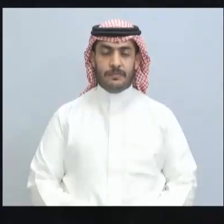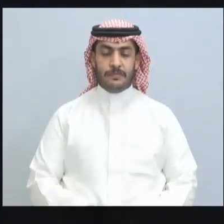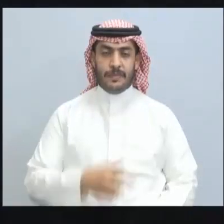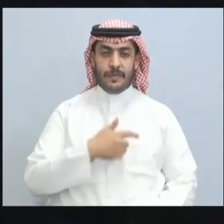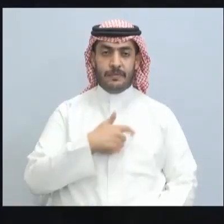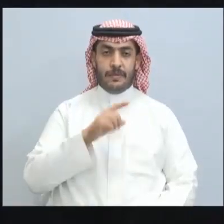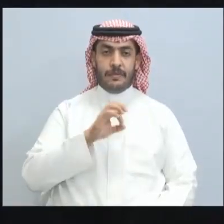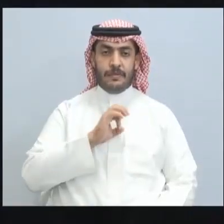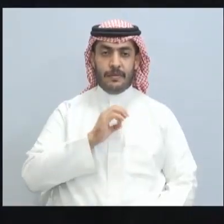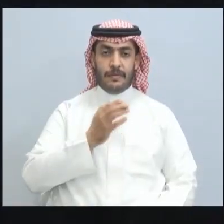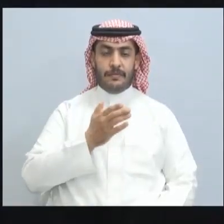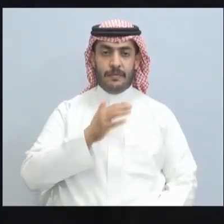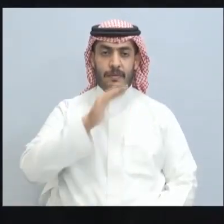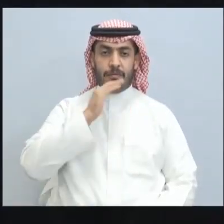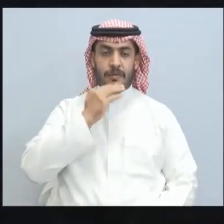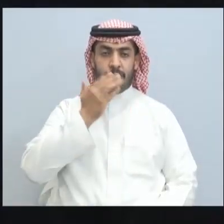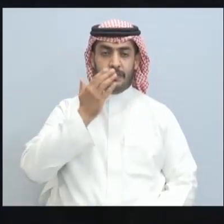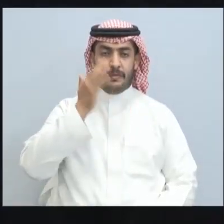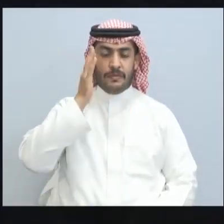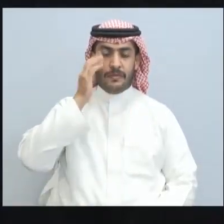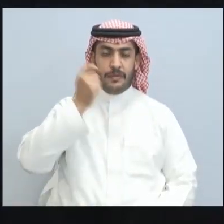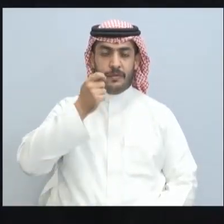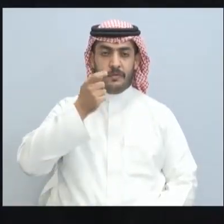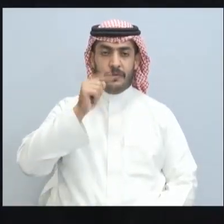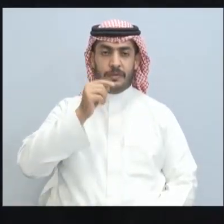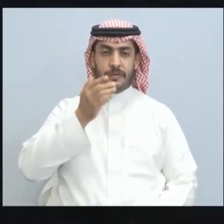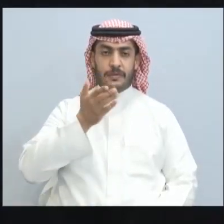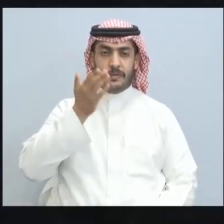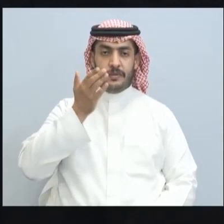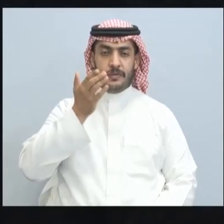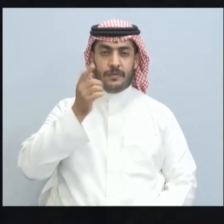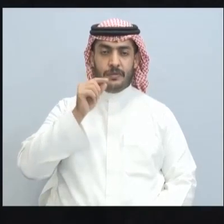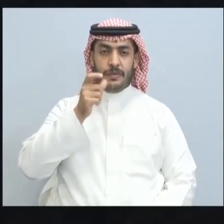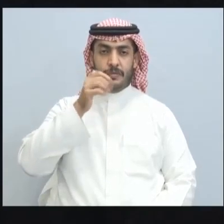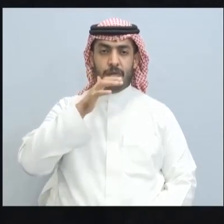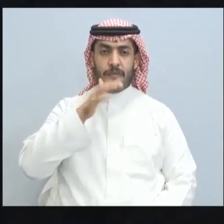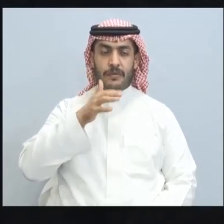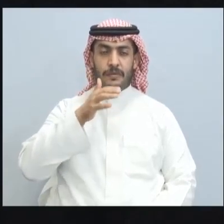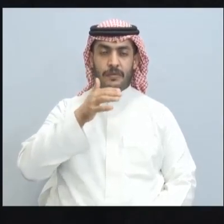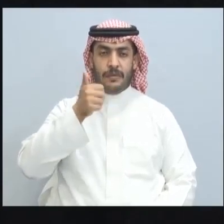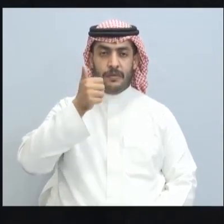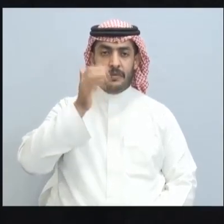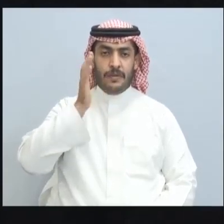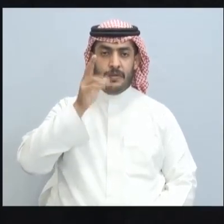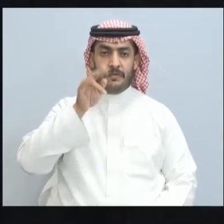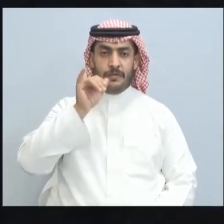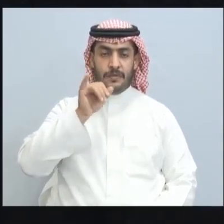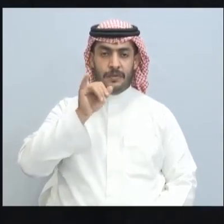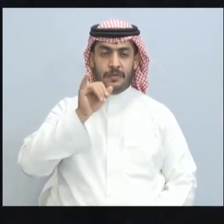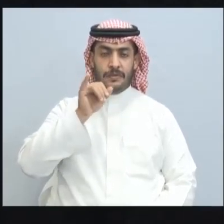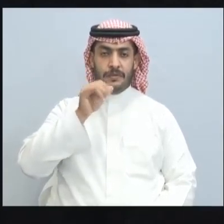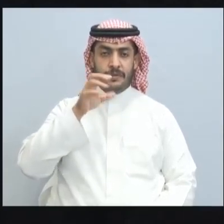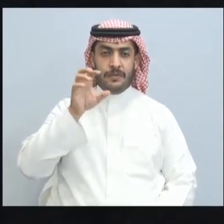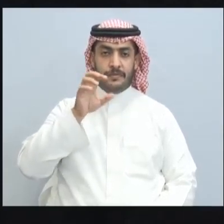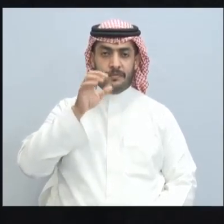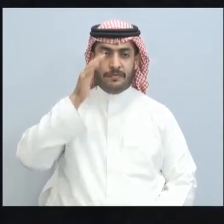بسم الله الرحمن الرحيم الحمد لله رب العالمين والصلاه والسلام على سيدنا ونبينا محمد عليه افضل الصلاه وازك